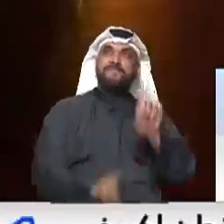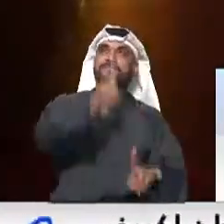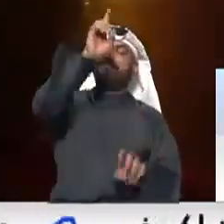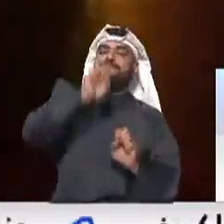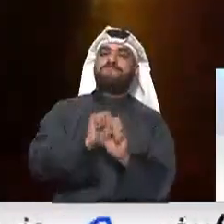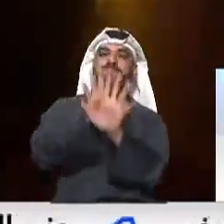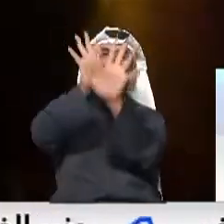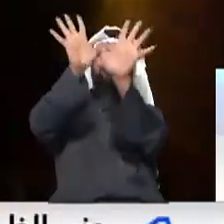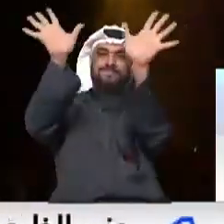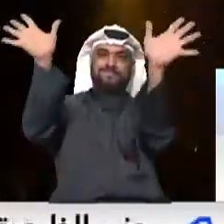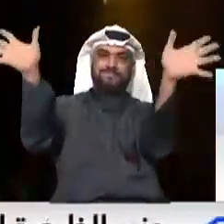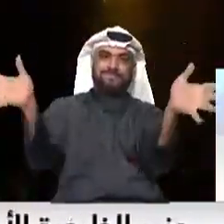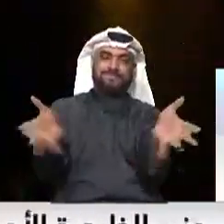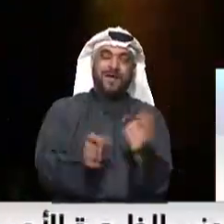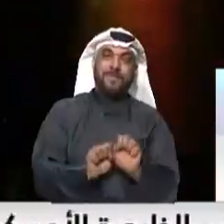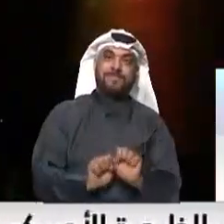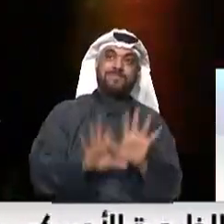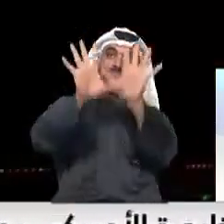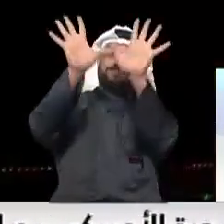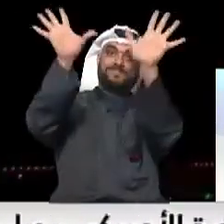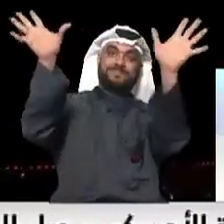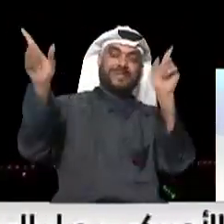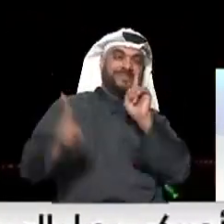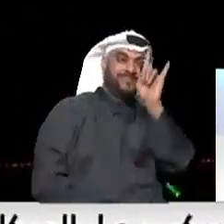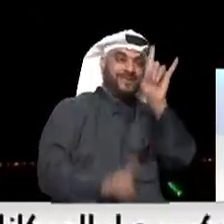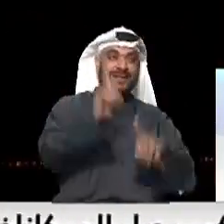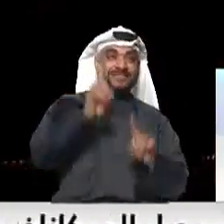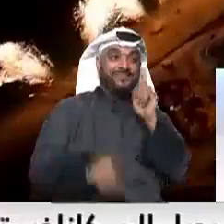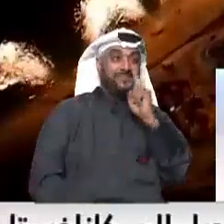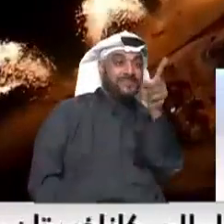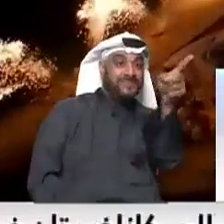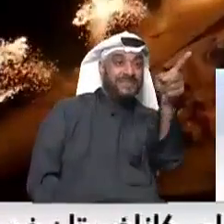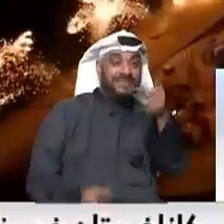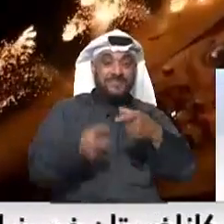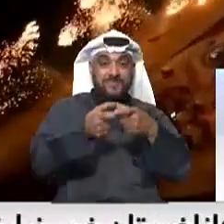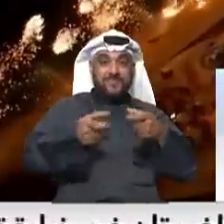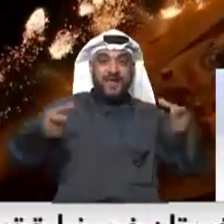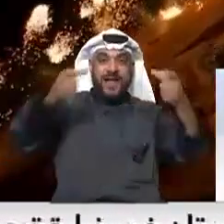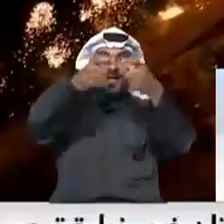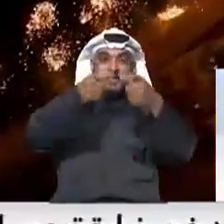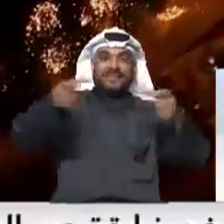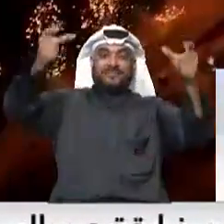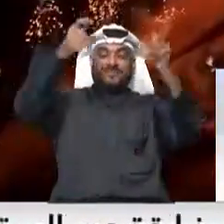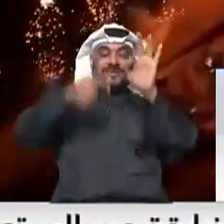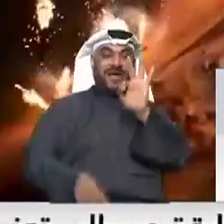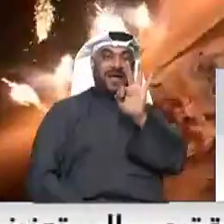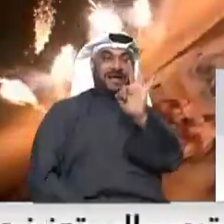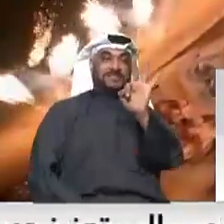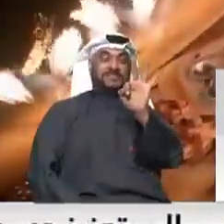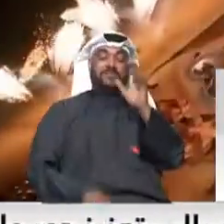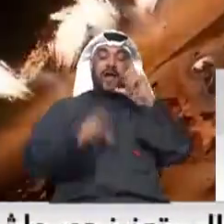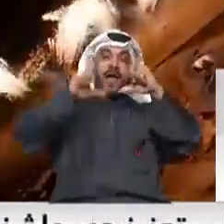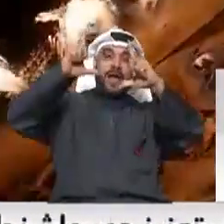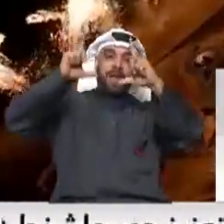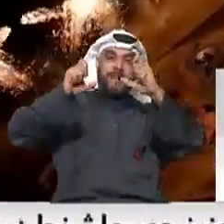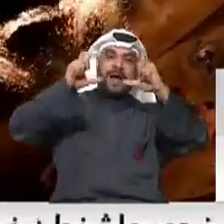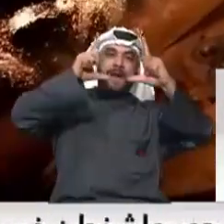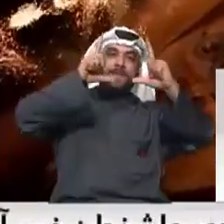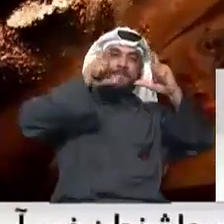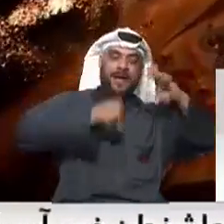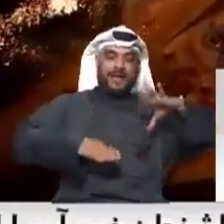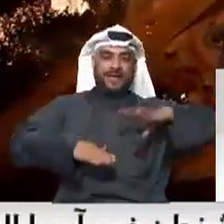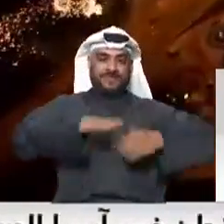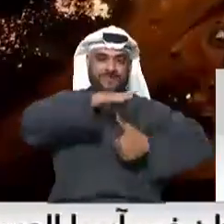الوطنية. فيما توسطت أبراج الكويت اللوحة الإبداعية وترصعت بصور حضرة صاحب